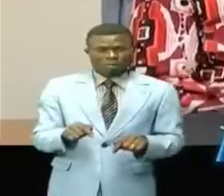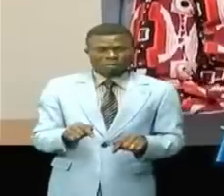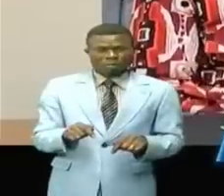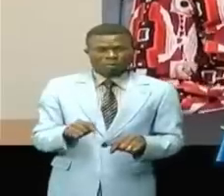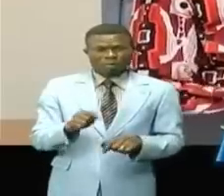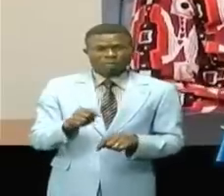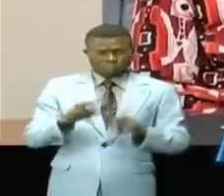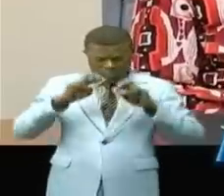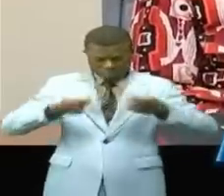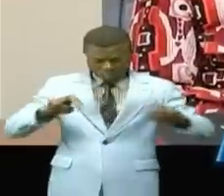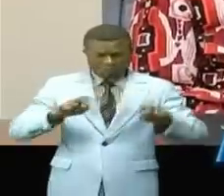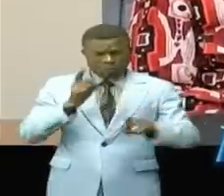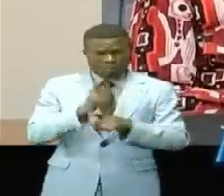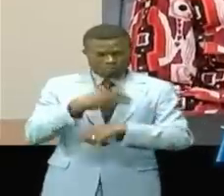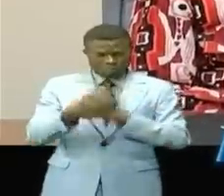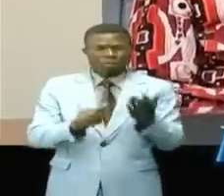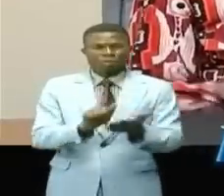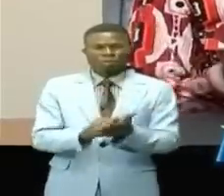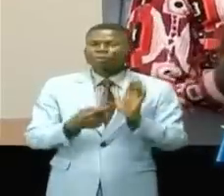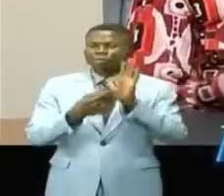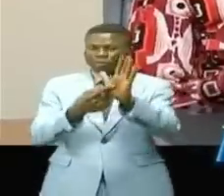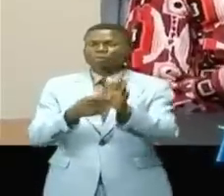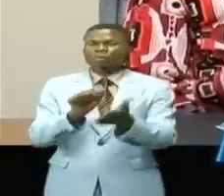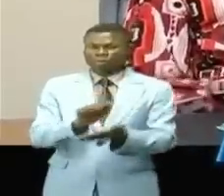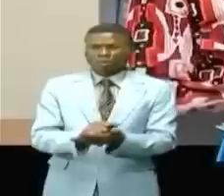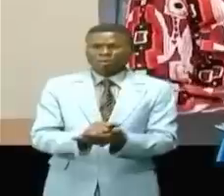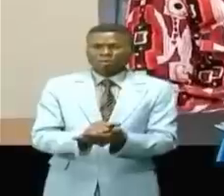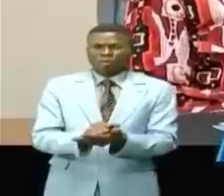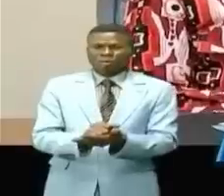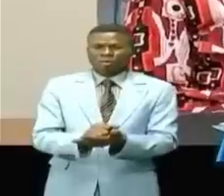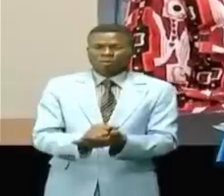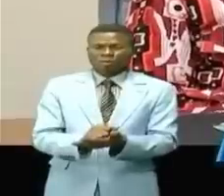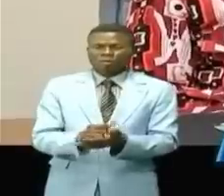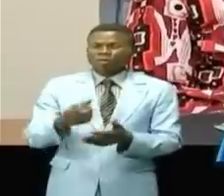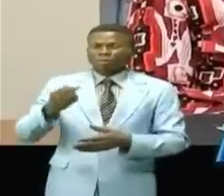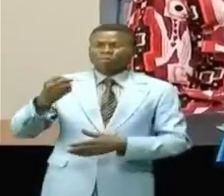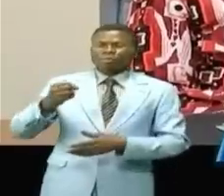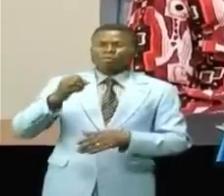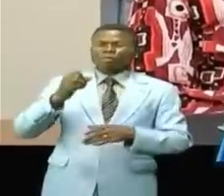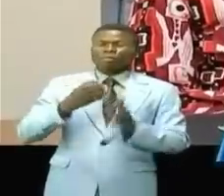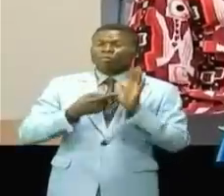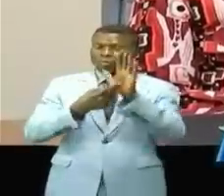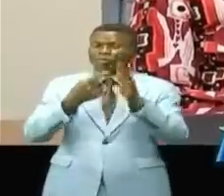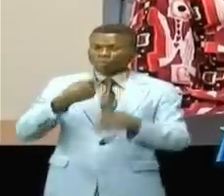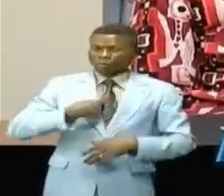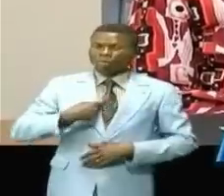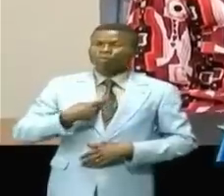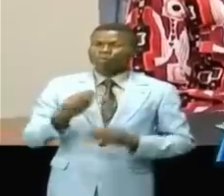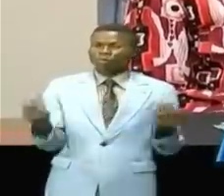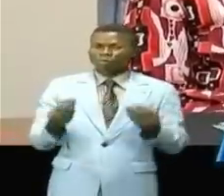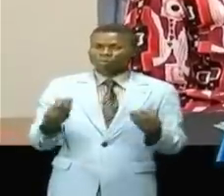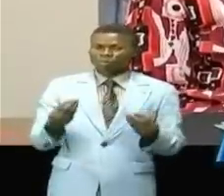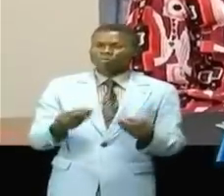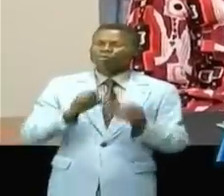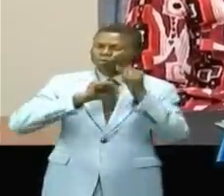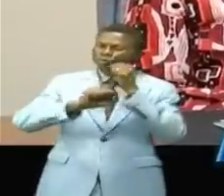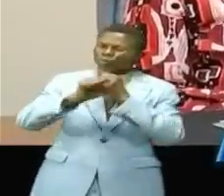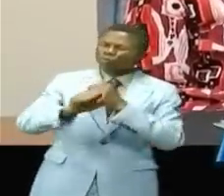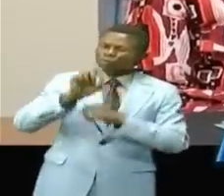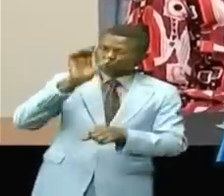cette enquête est en train de révéler. Et cela m'inspire que on devrait